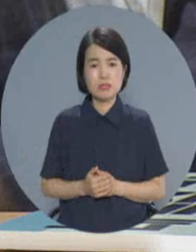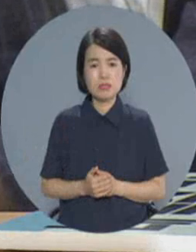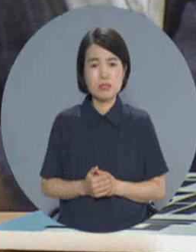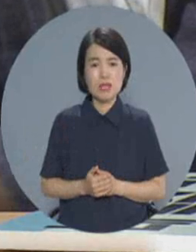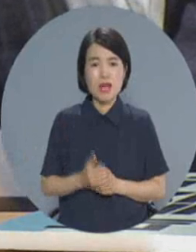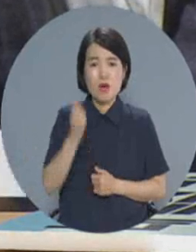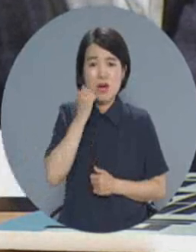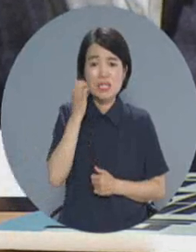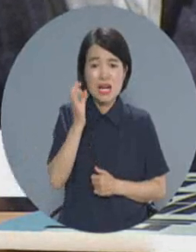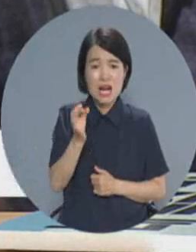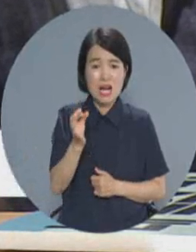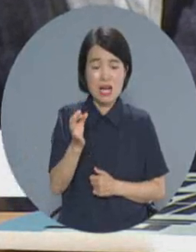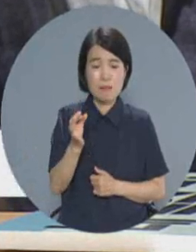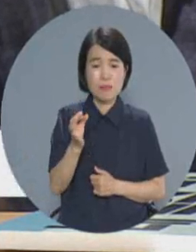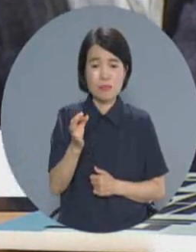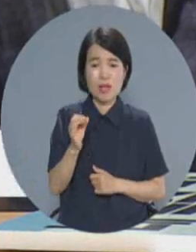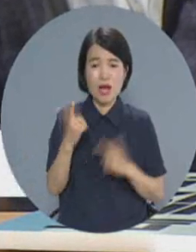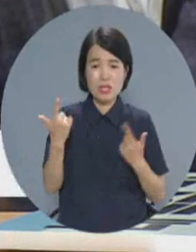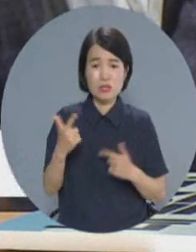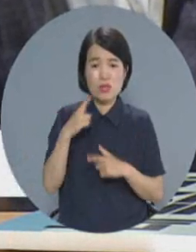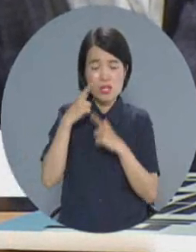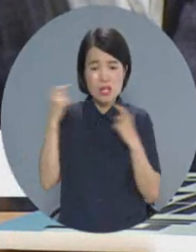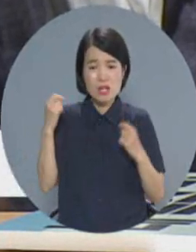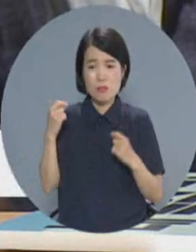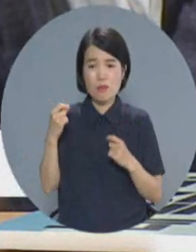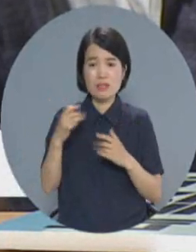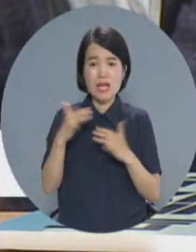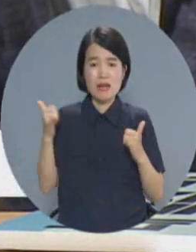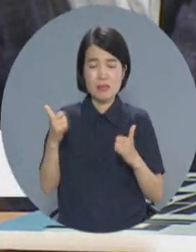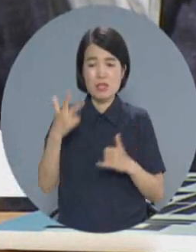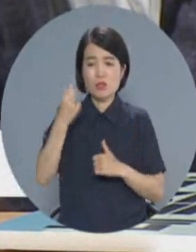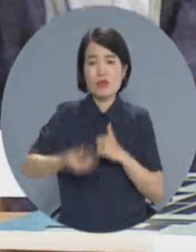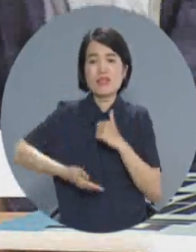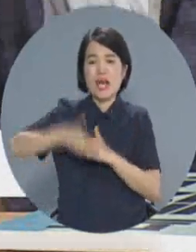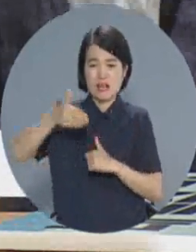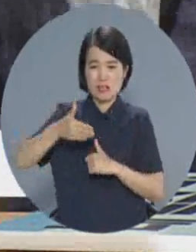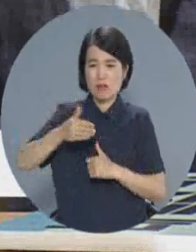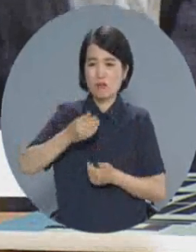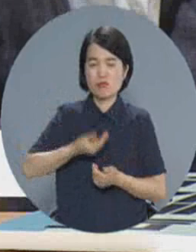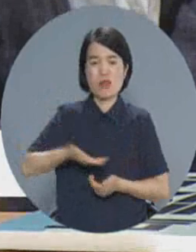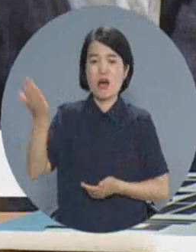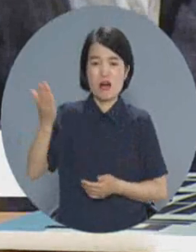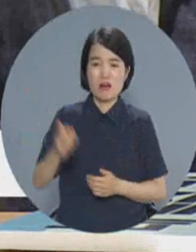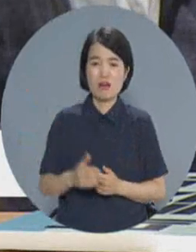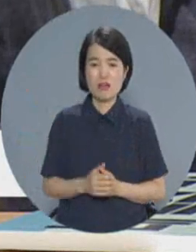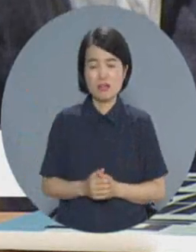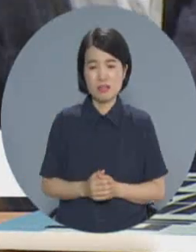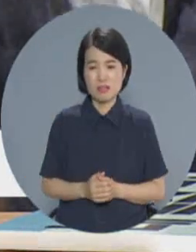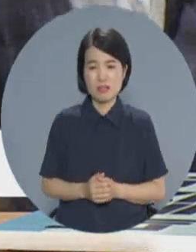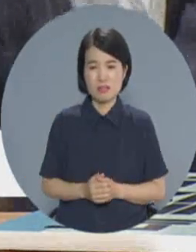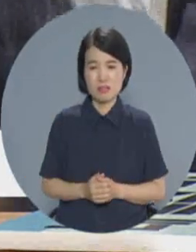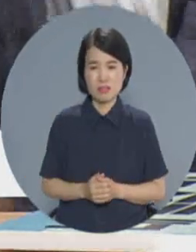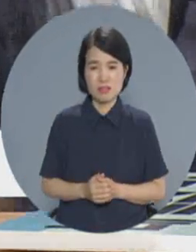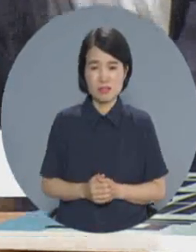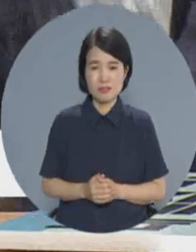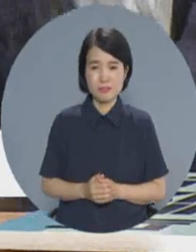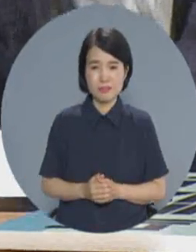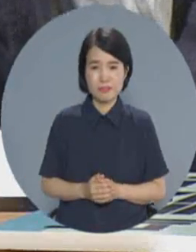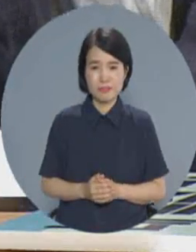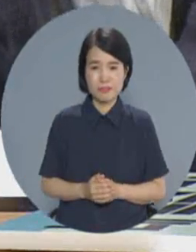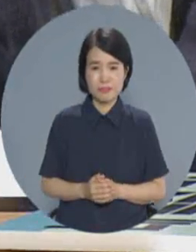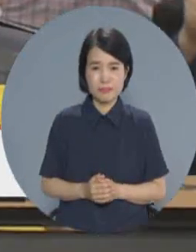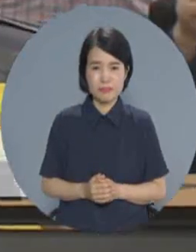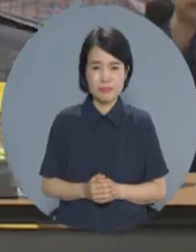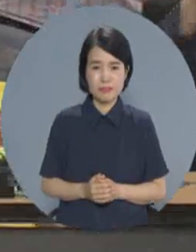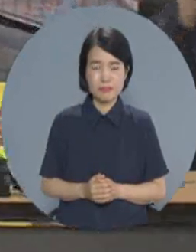가장값도 아니고 이것은 일본 사람들 그 똥배이나 닦으라고